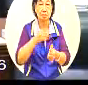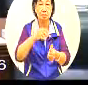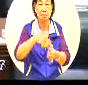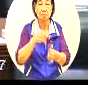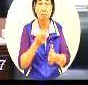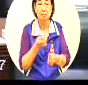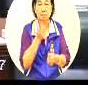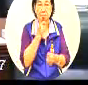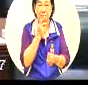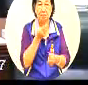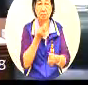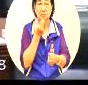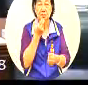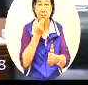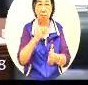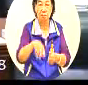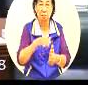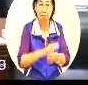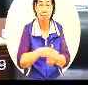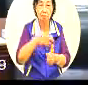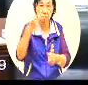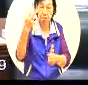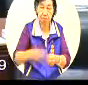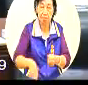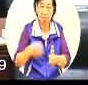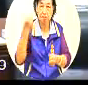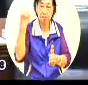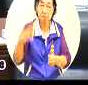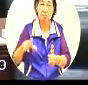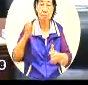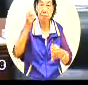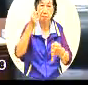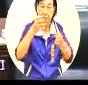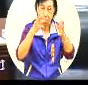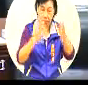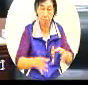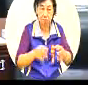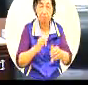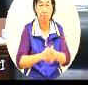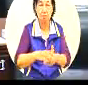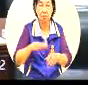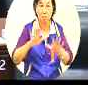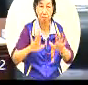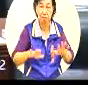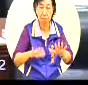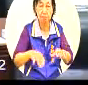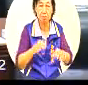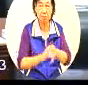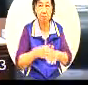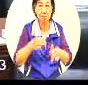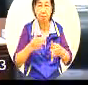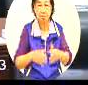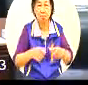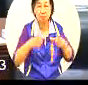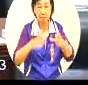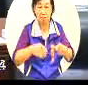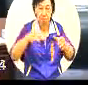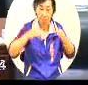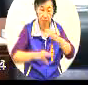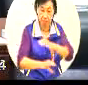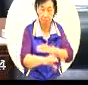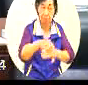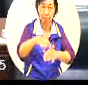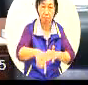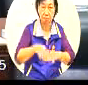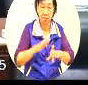掌握进度？并且在现有的这样的一个过港隧道，目前跟港务公司这边调来的资